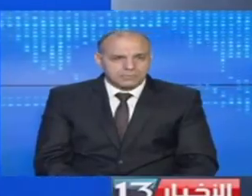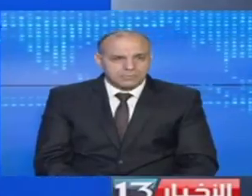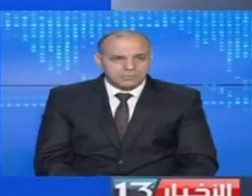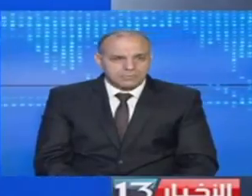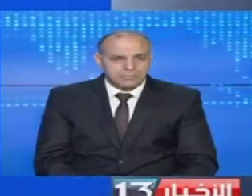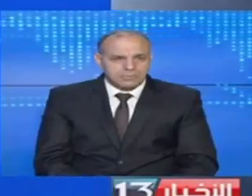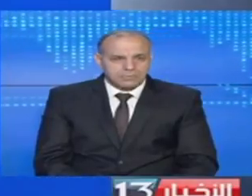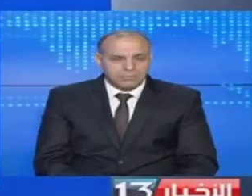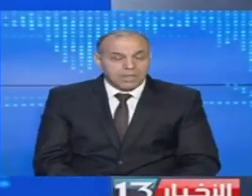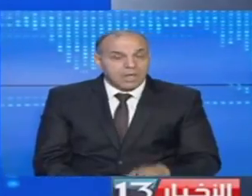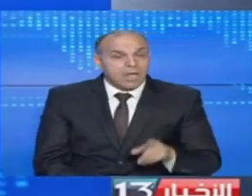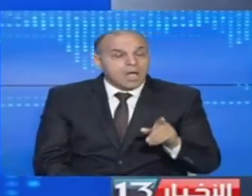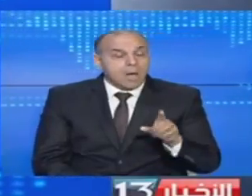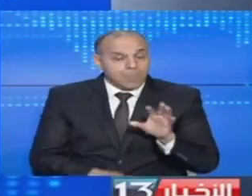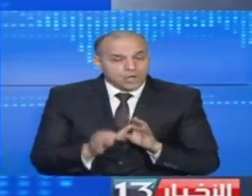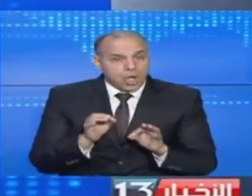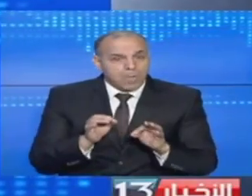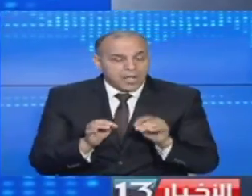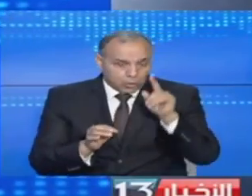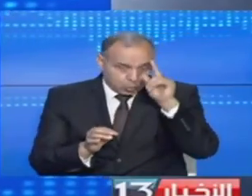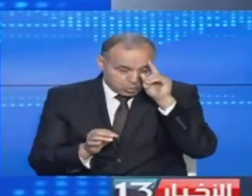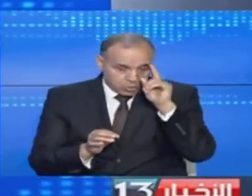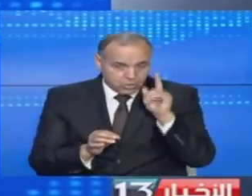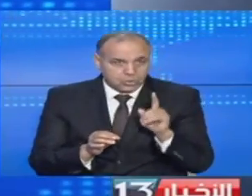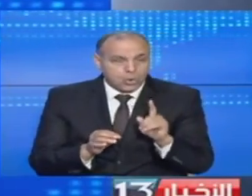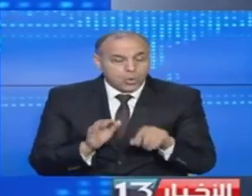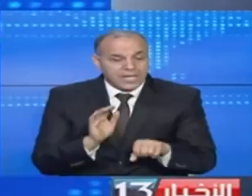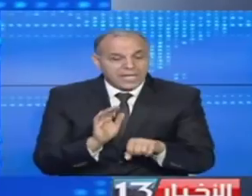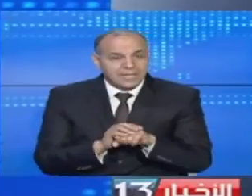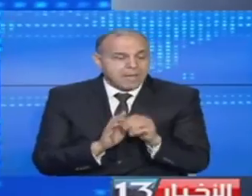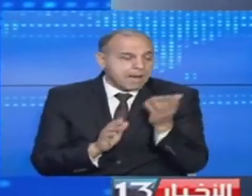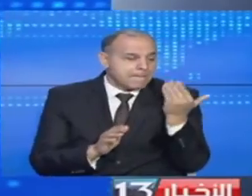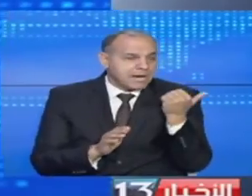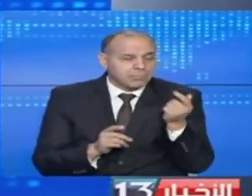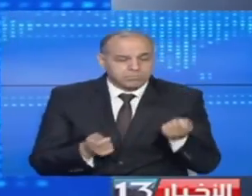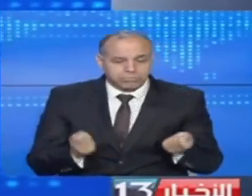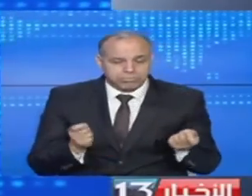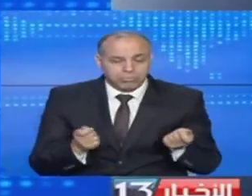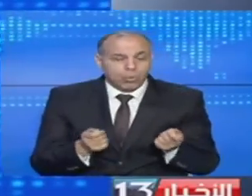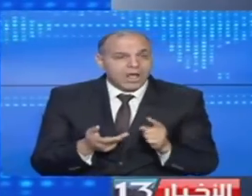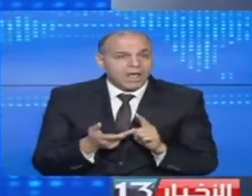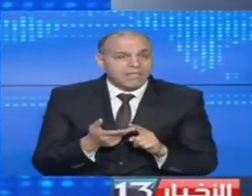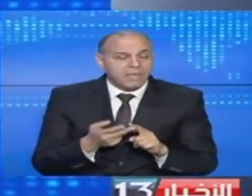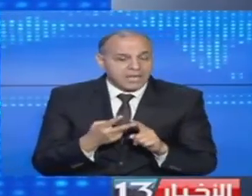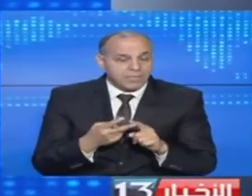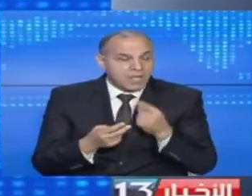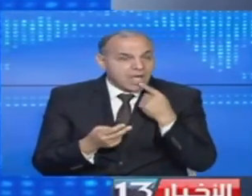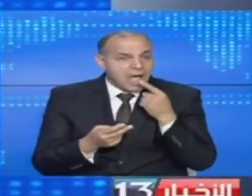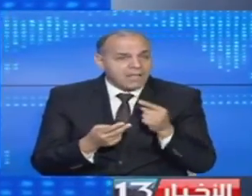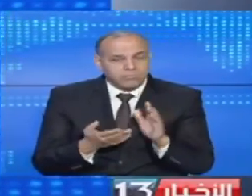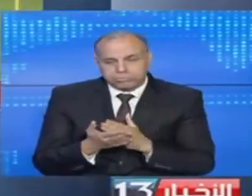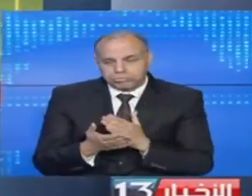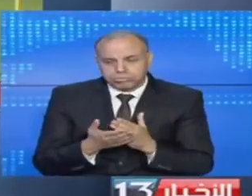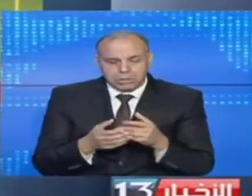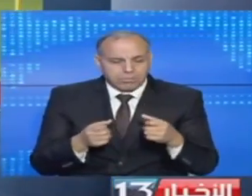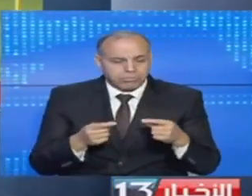خاض المنتخب الوطني لكره القدم مساء امس حصته التدريبيه الثانيه استعدادا